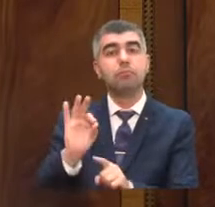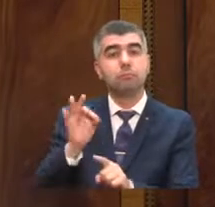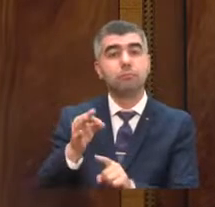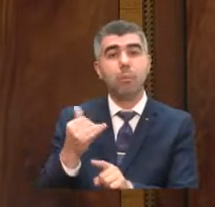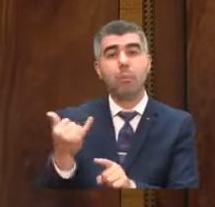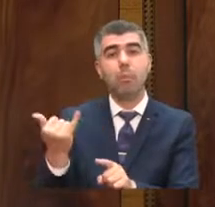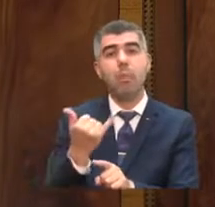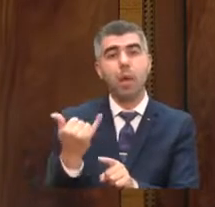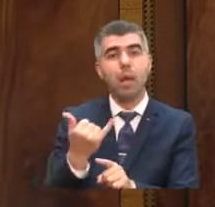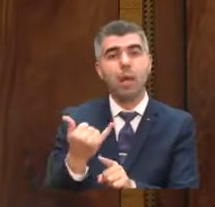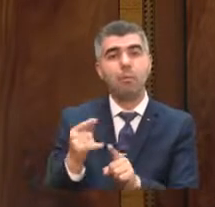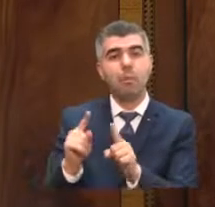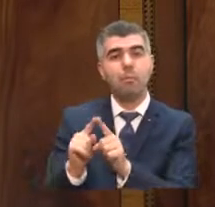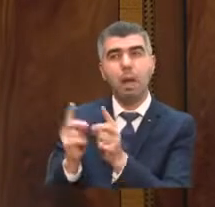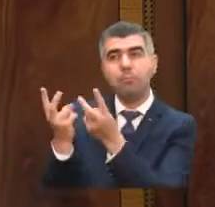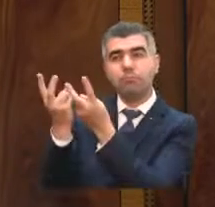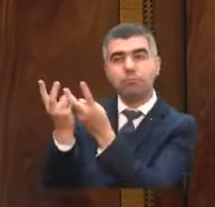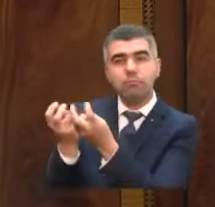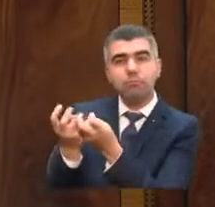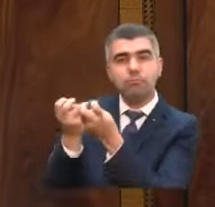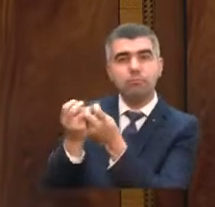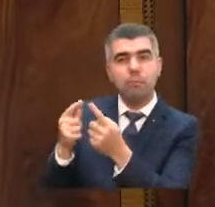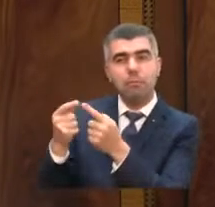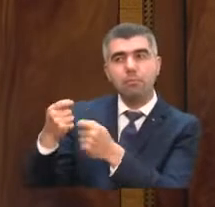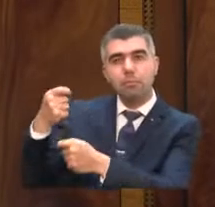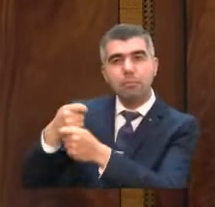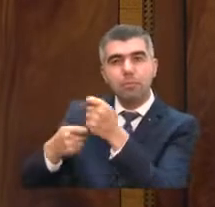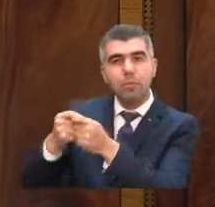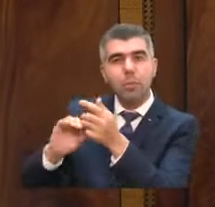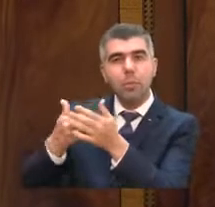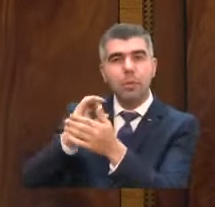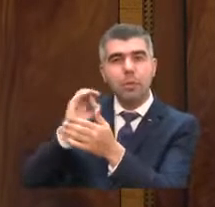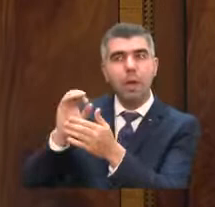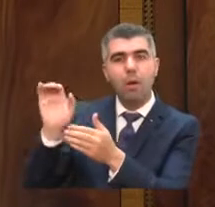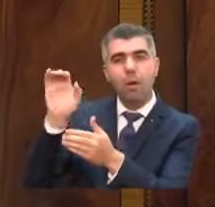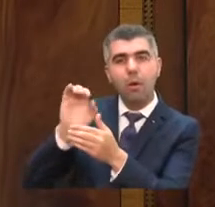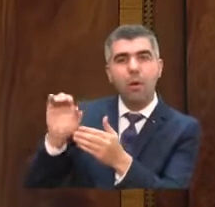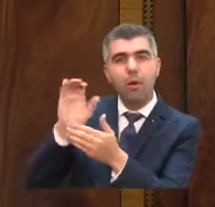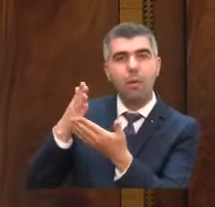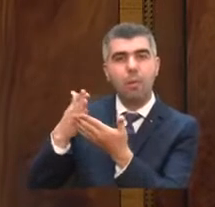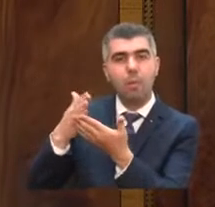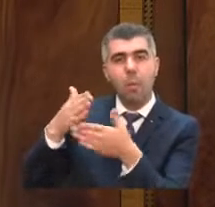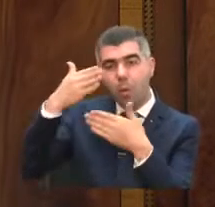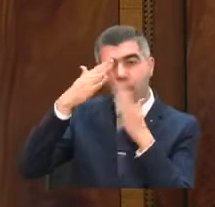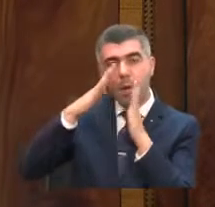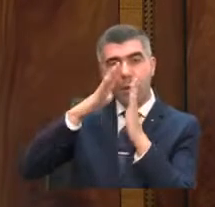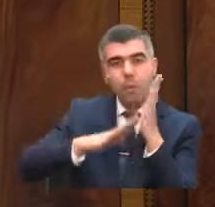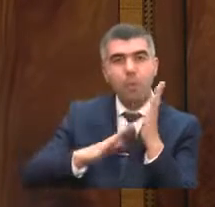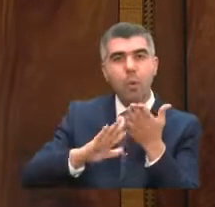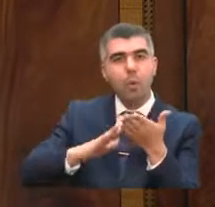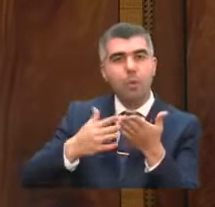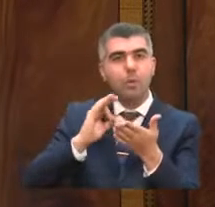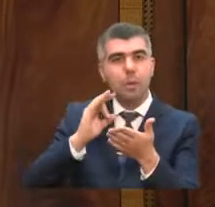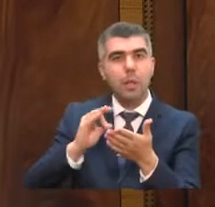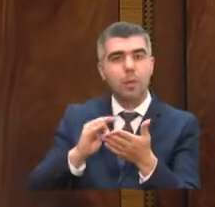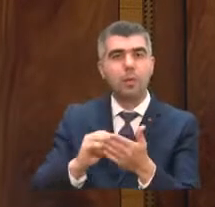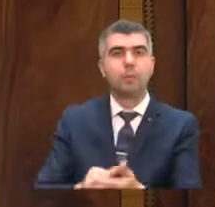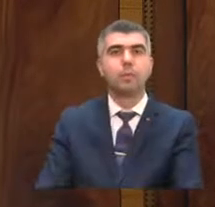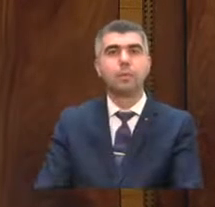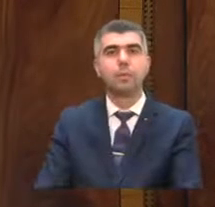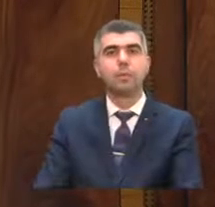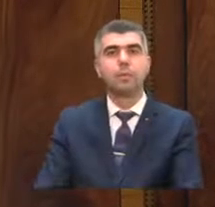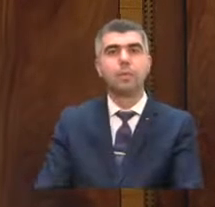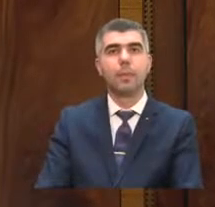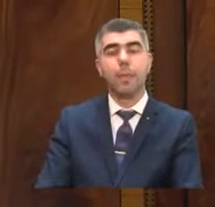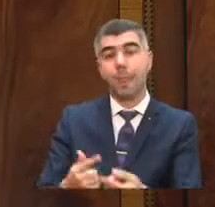ديال الاستثمارات اللي هي استثمارات أساسية ومهيكلة في بلادنا، واللي تابعها واحد المنظومة اقتصادية كبيرة جدا، من